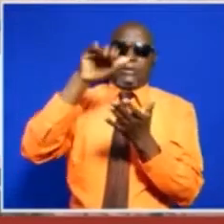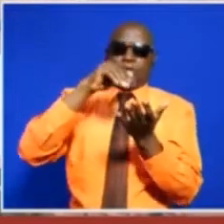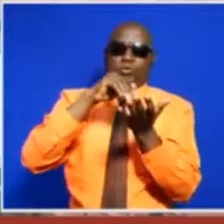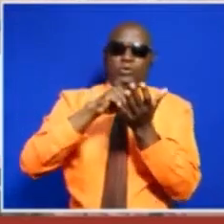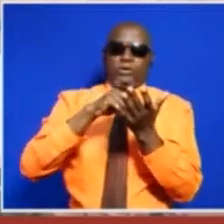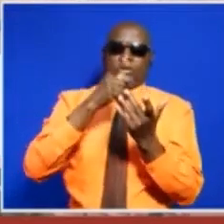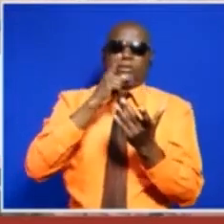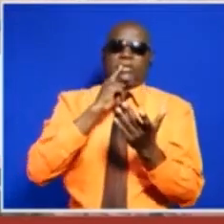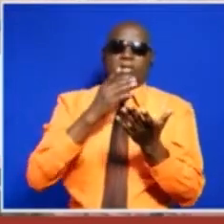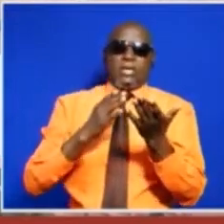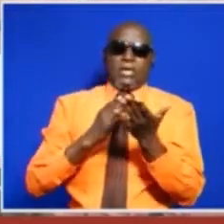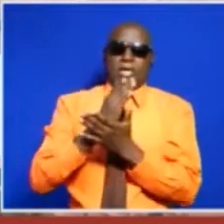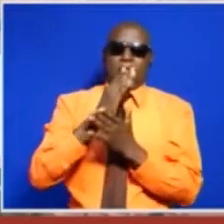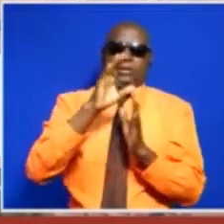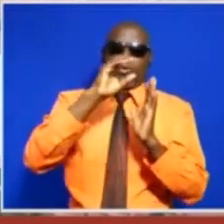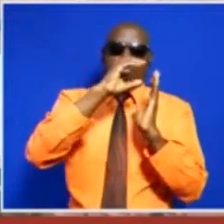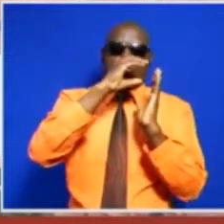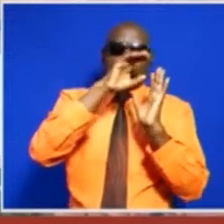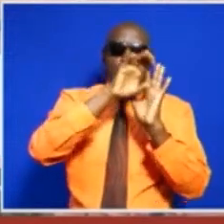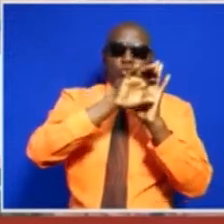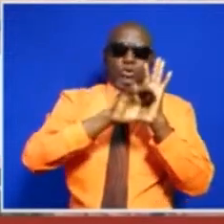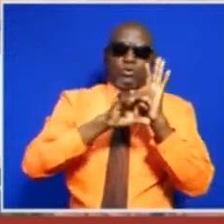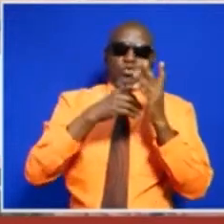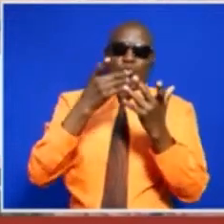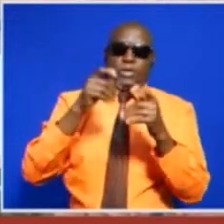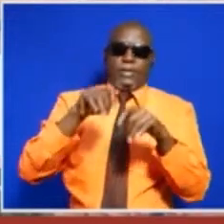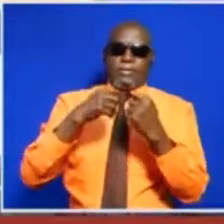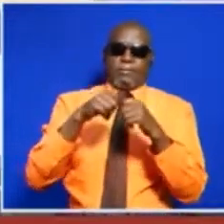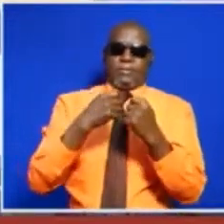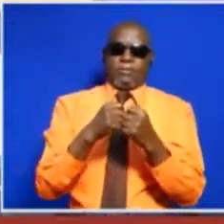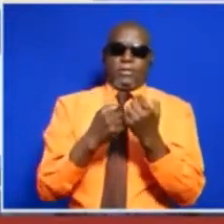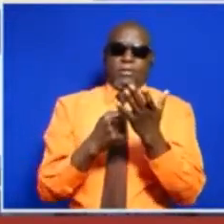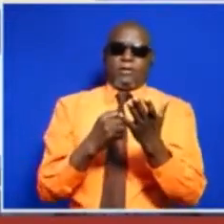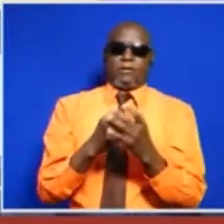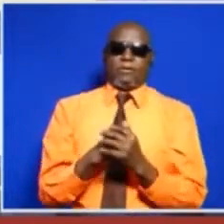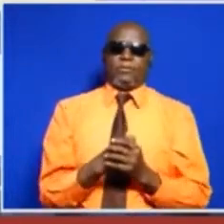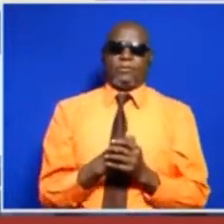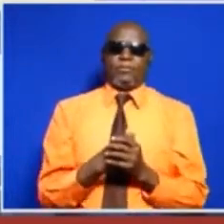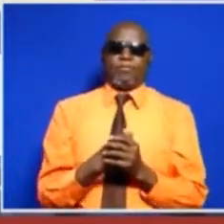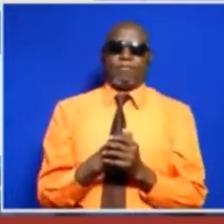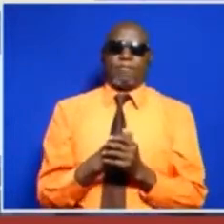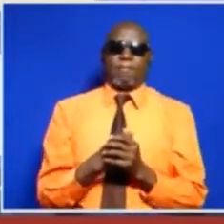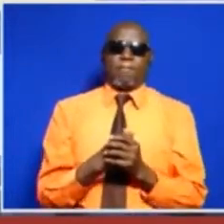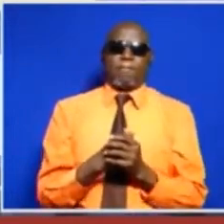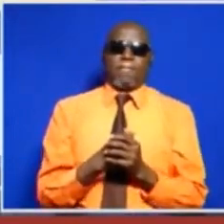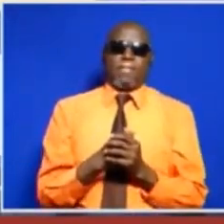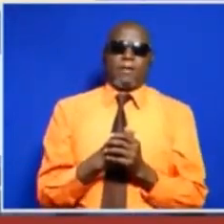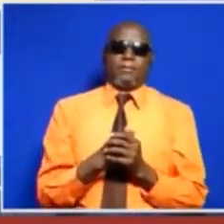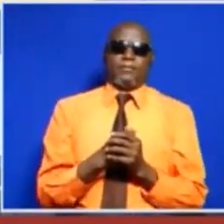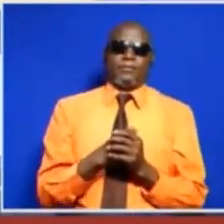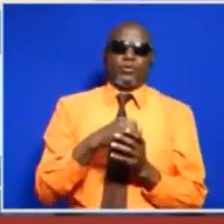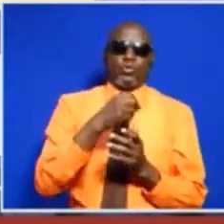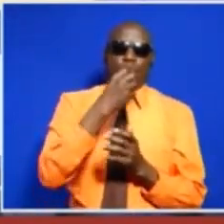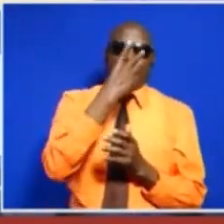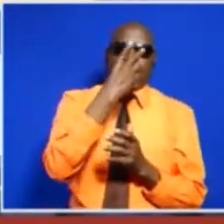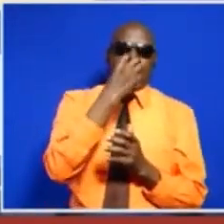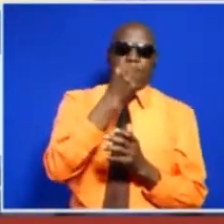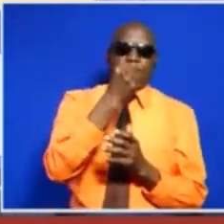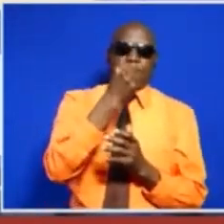za kikatiba zitakuwa zimekiukwa. Now, subsequent to the events of the 25th day of